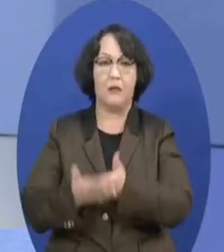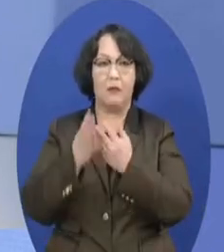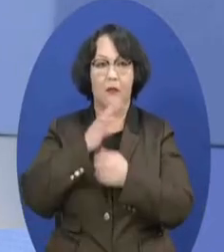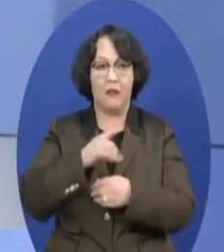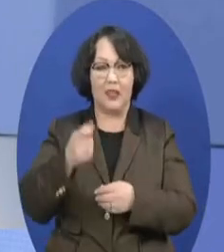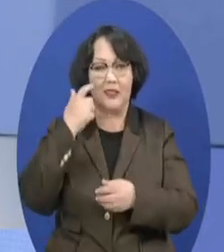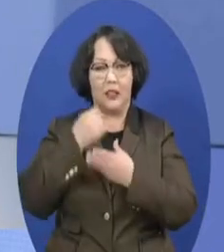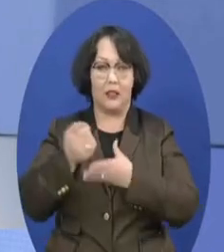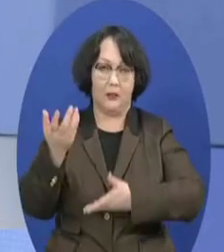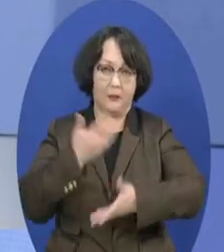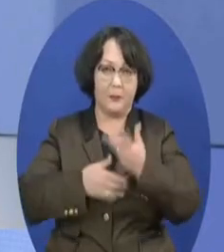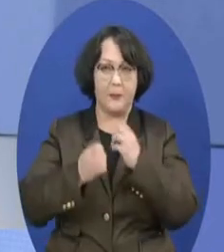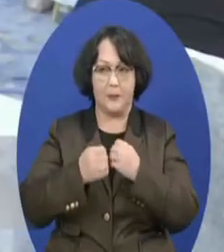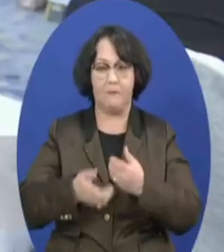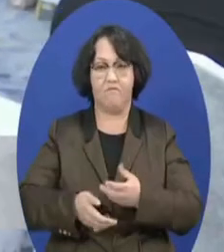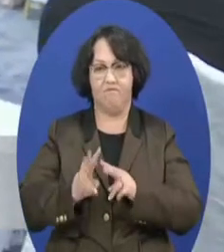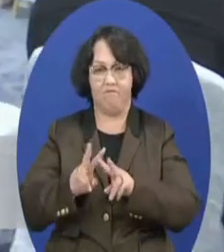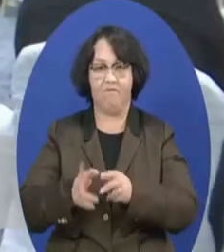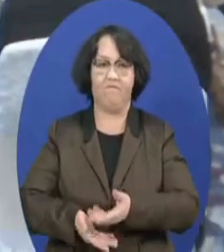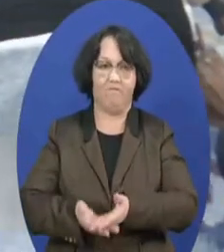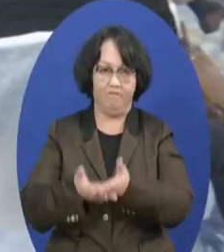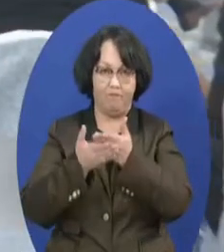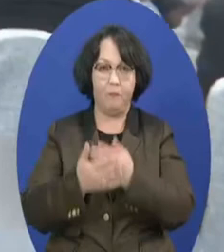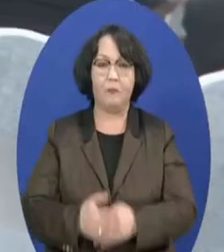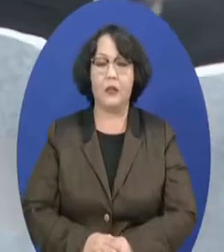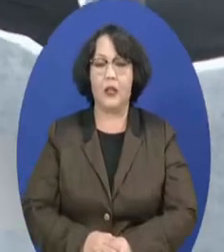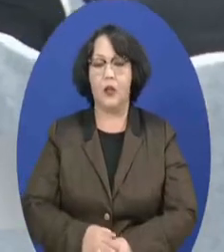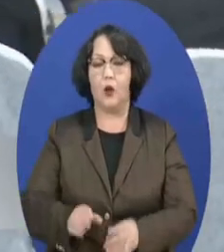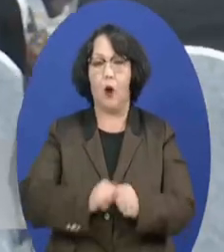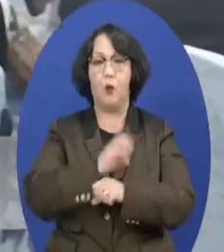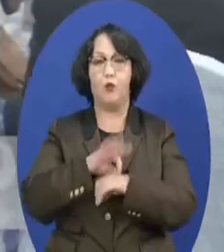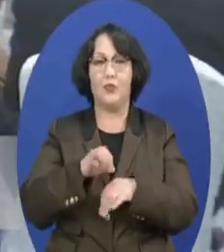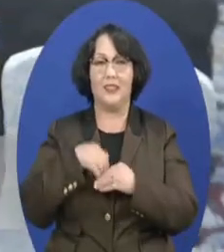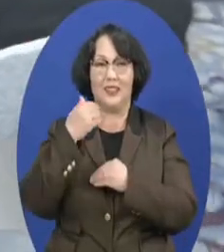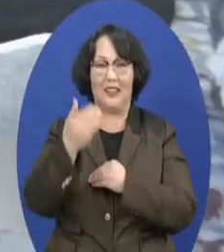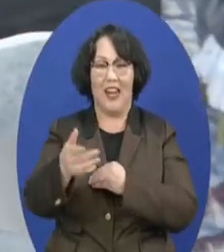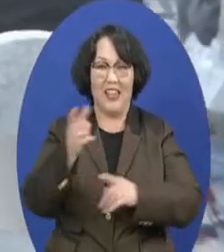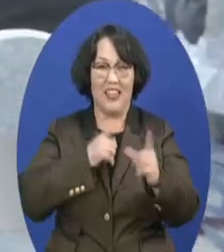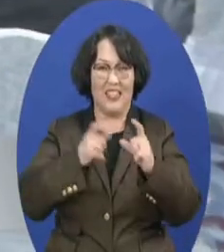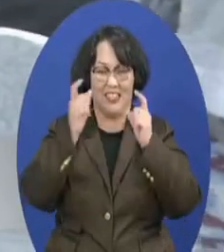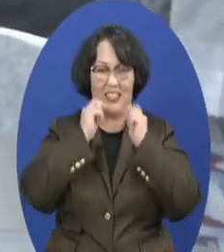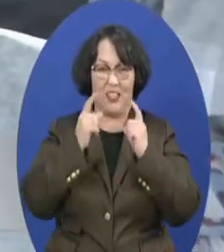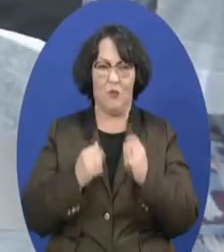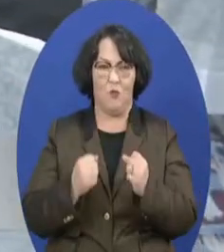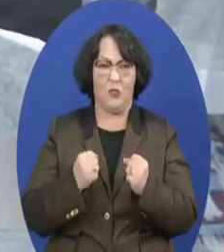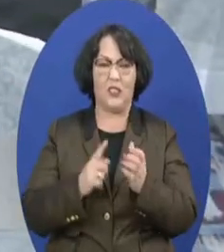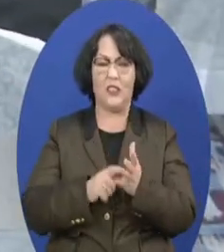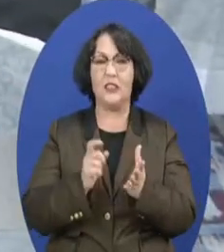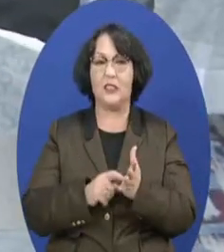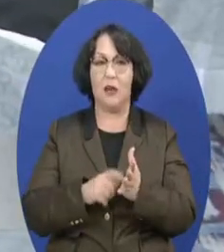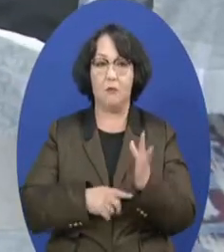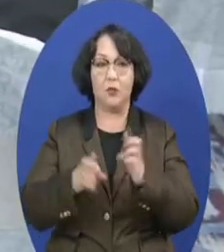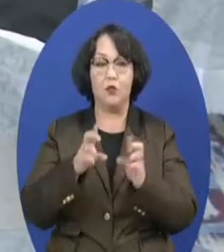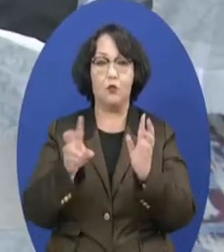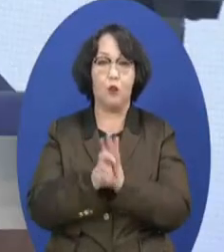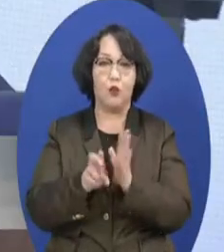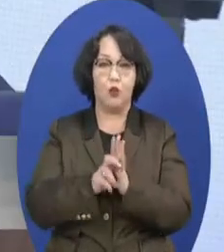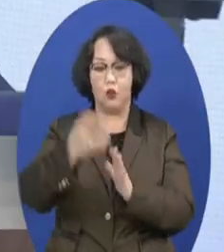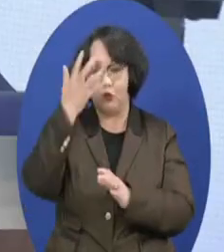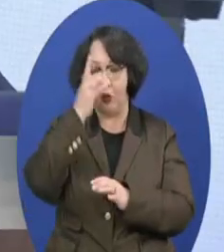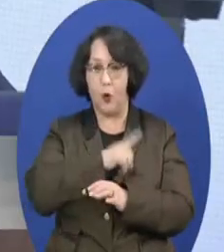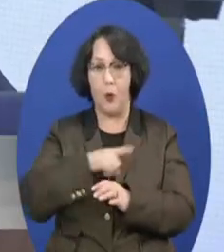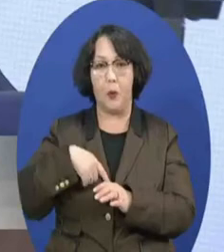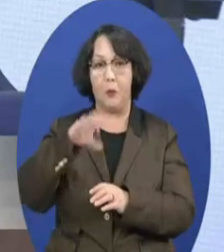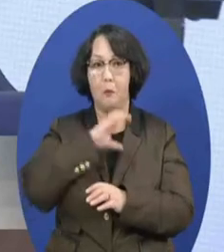гэсэн ийм санааг та бүхэн төргийа. Цар тахлын дараах эдийн засгийн сэргэлтийн энэ үеийг бизнесийнхэн боломж, төр, хувийн